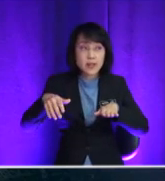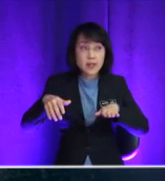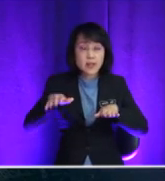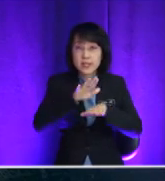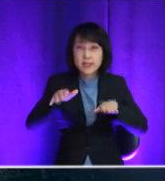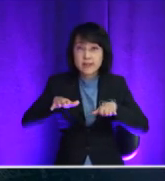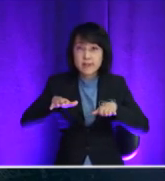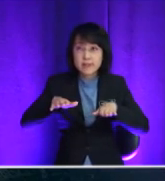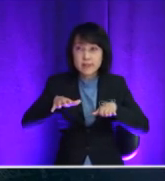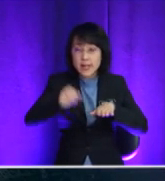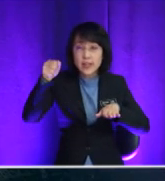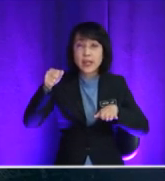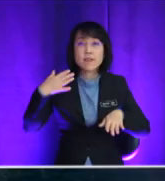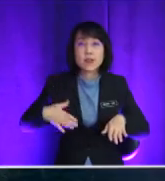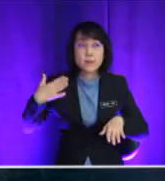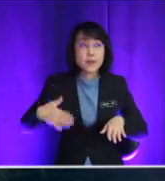menjadikan